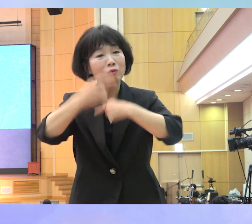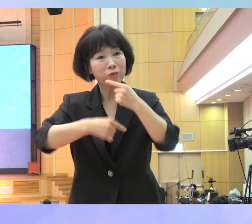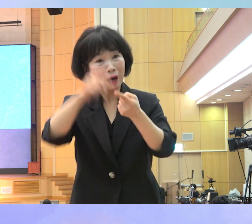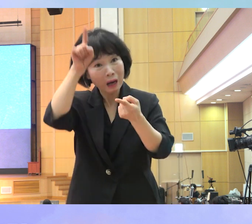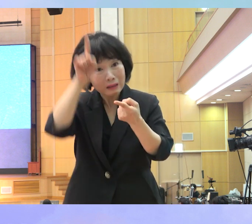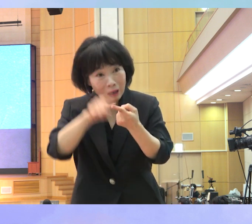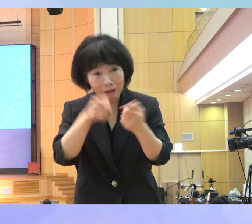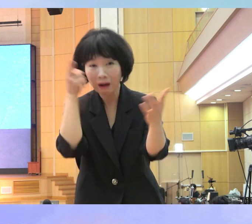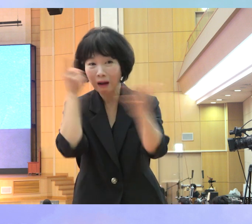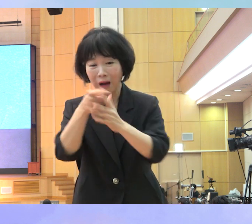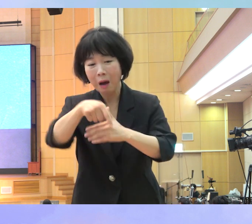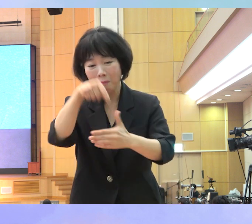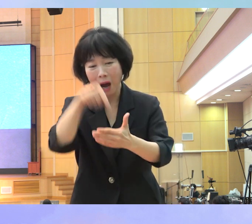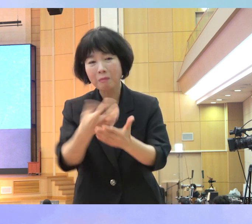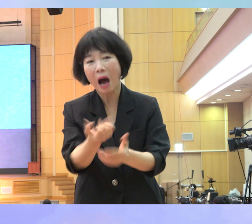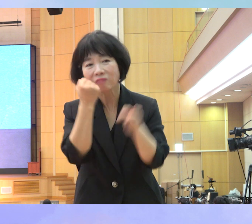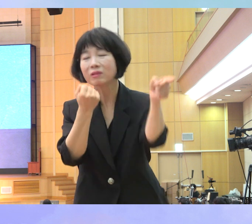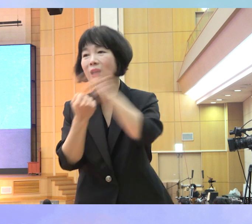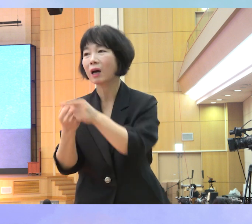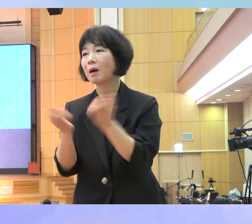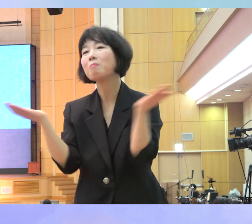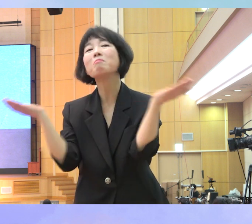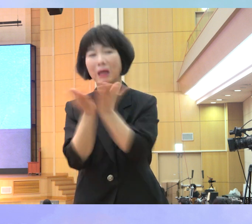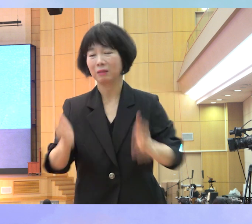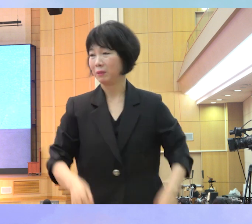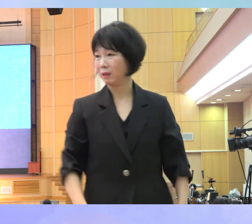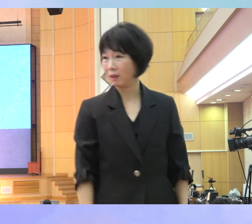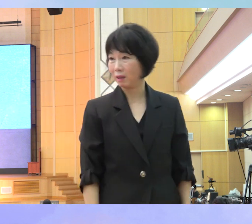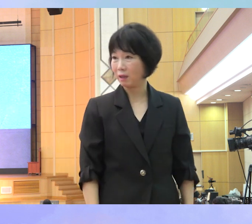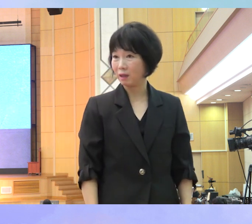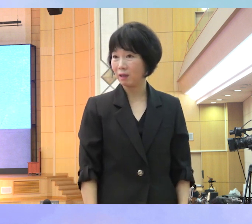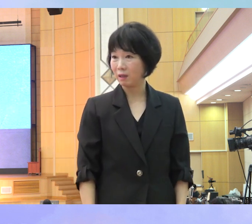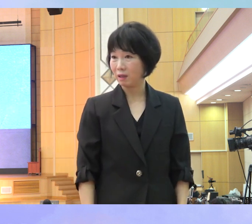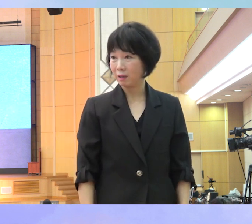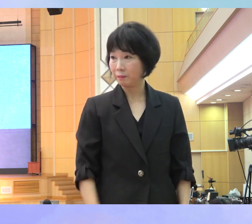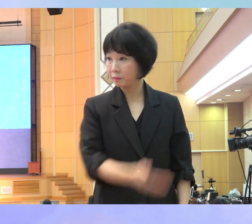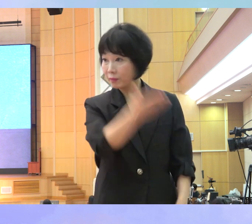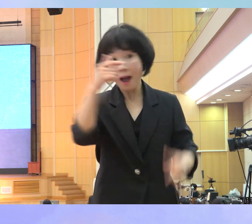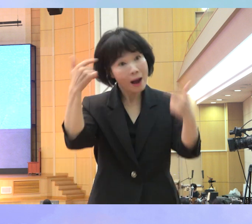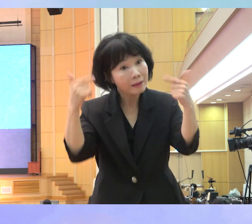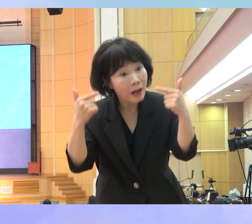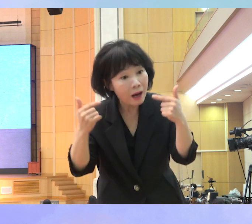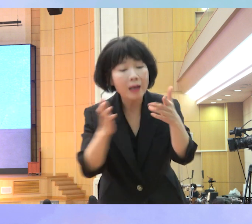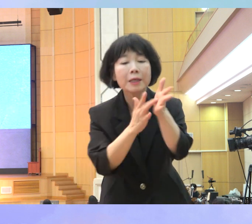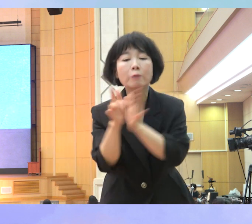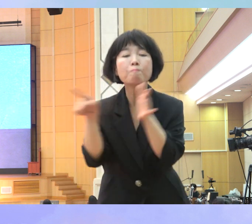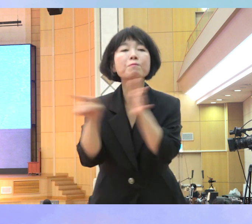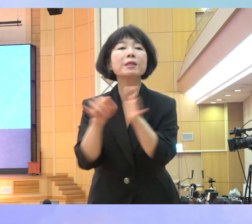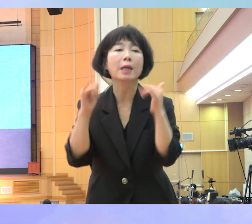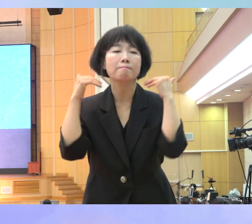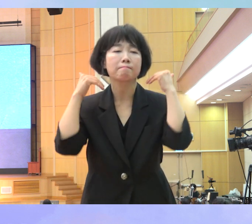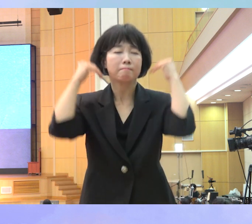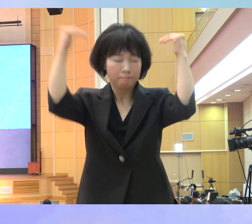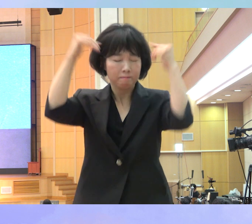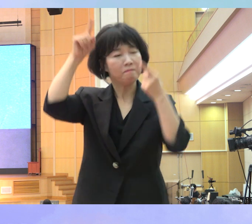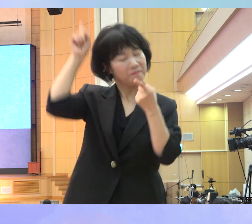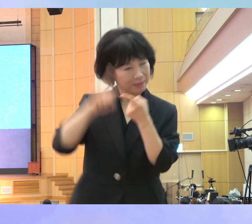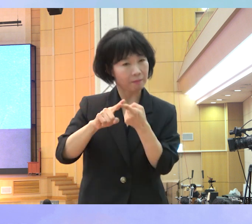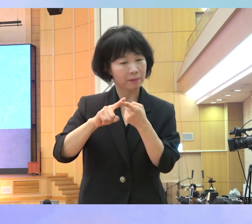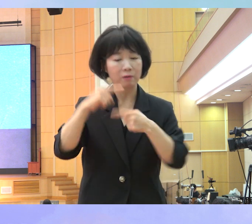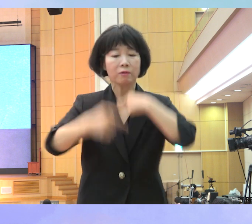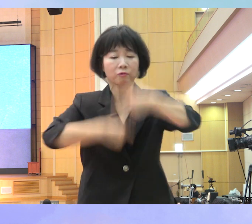어떻게 생각을 하고 있느냐에 따라서 달라진다라는 거예요. 그래서 여러분 크리스천다운 성숙한 언어를